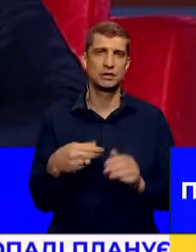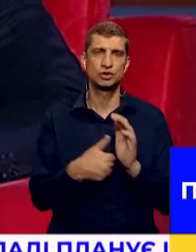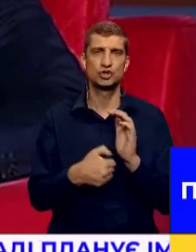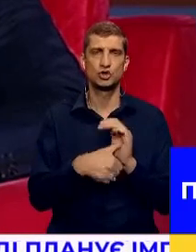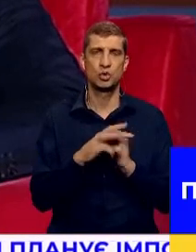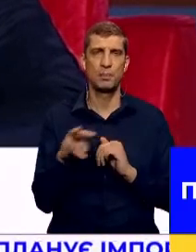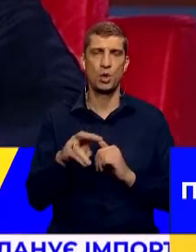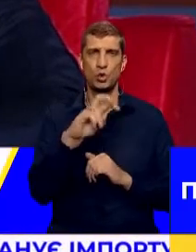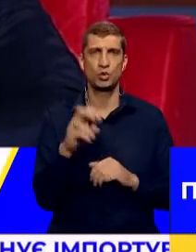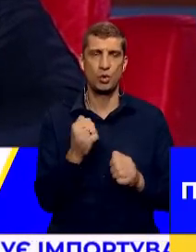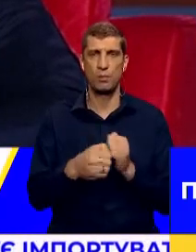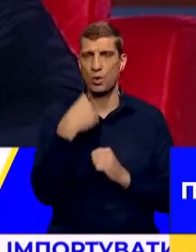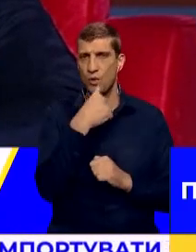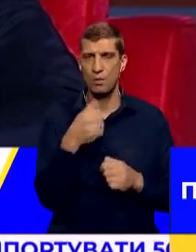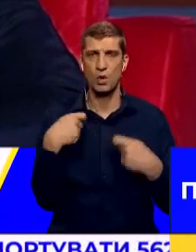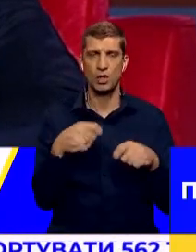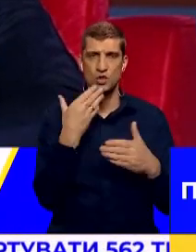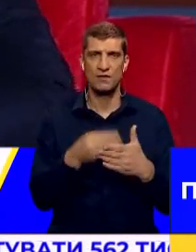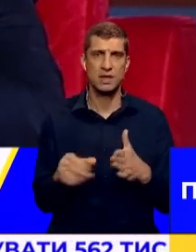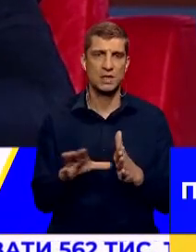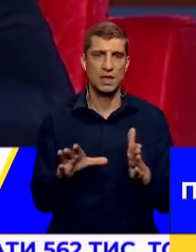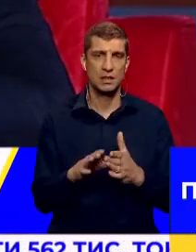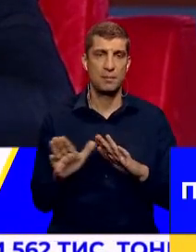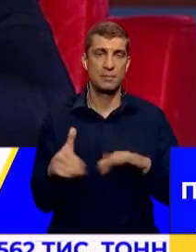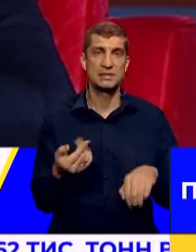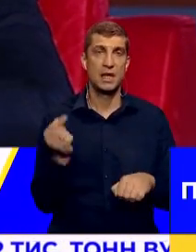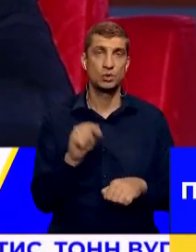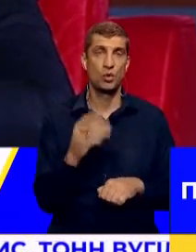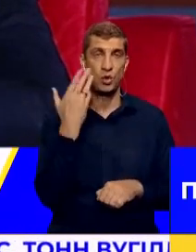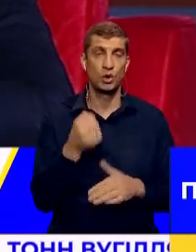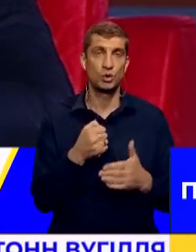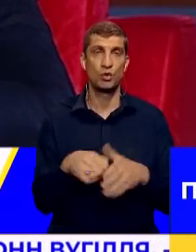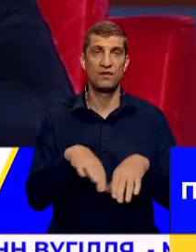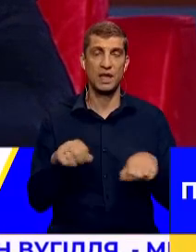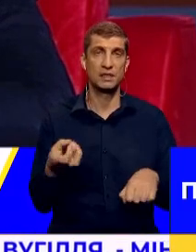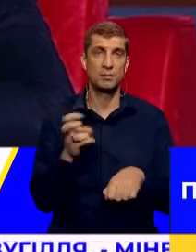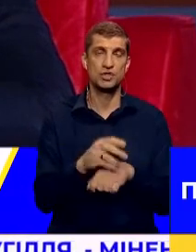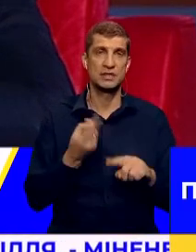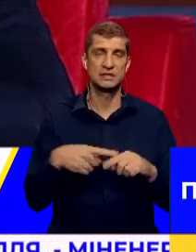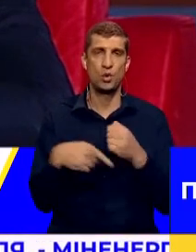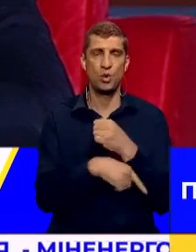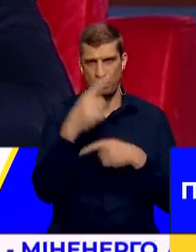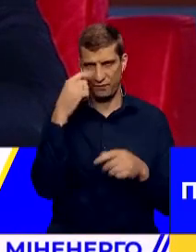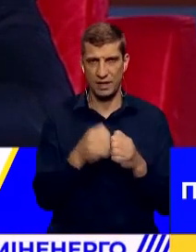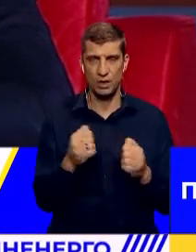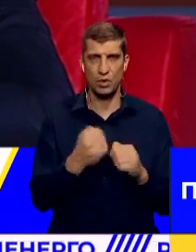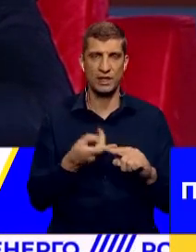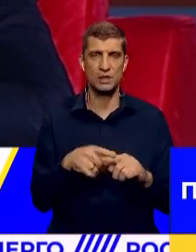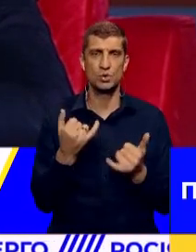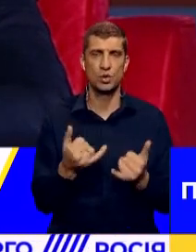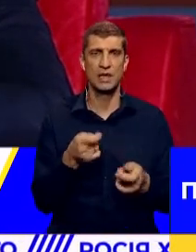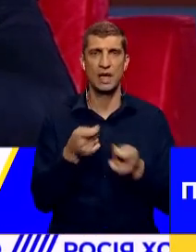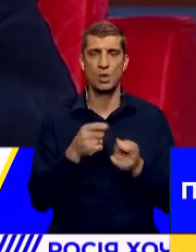По року, продаючи власну електроенергію. Після того, коли до влади прийшли ці корумповані ідіоти, які сьогодні керують